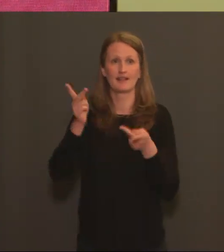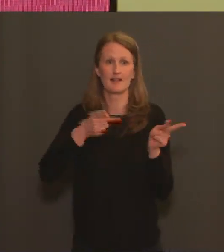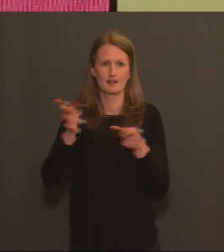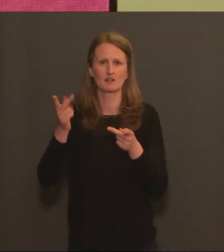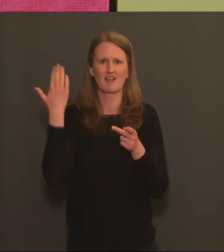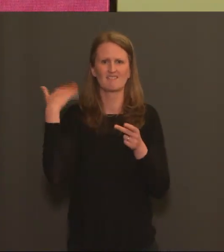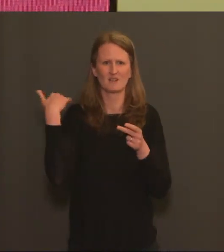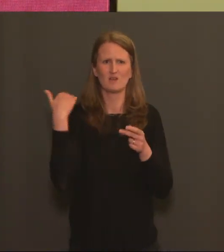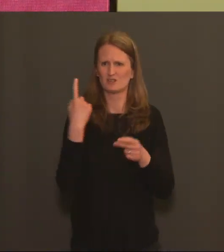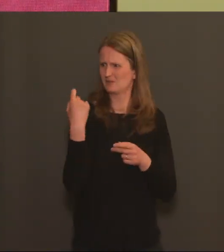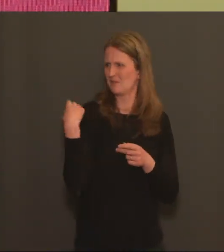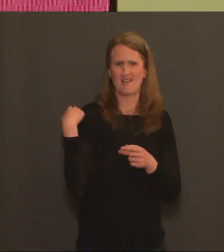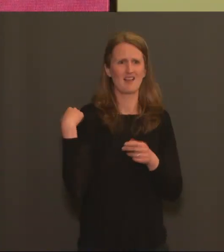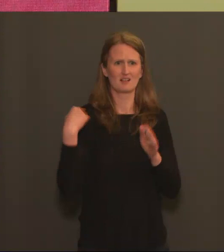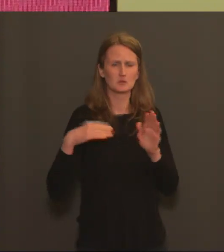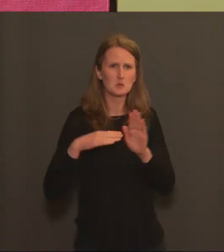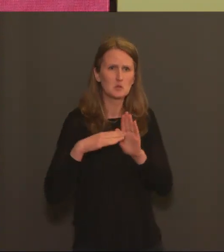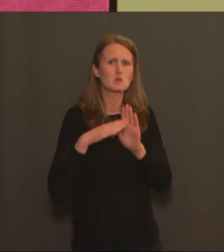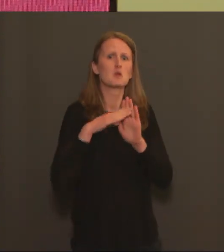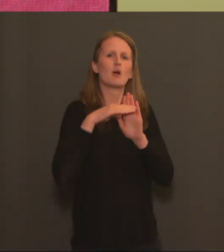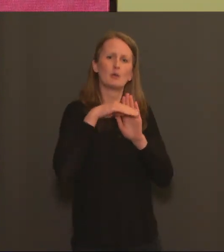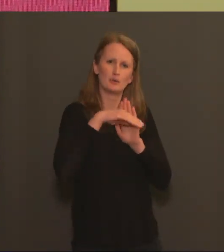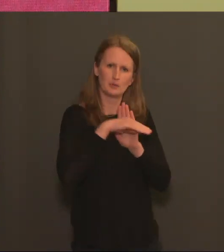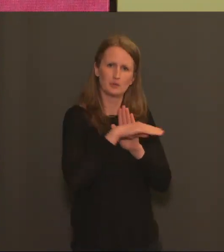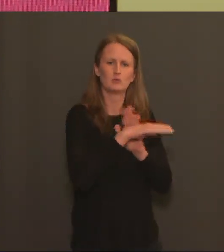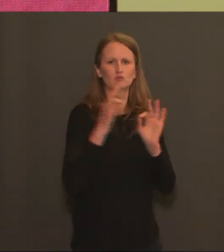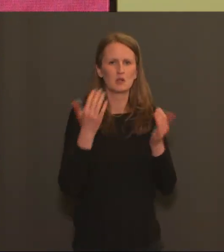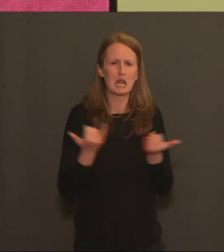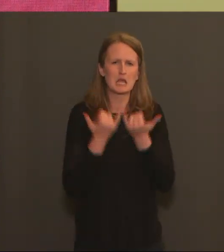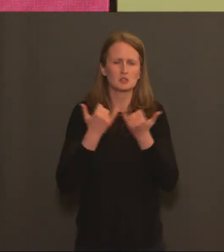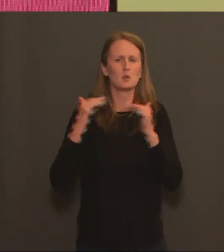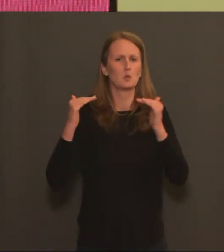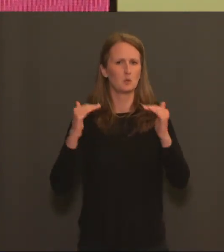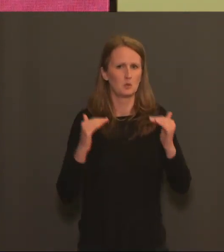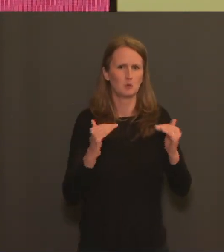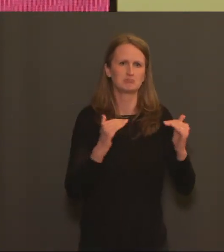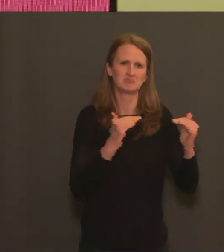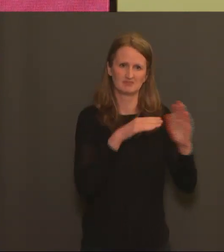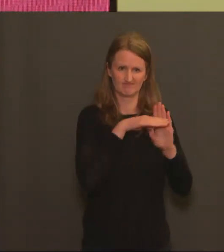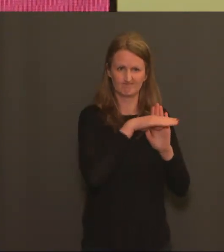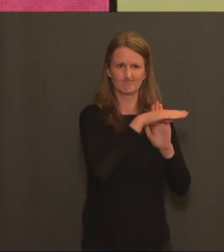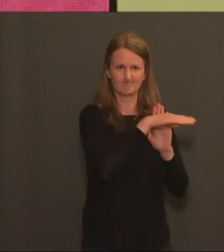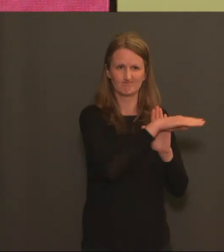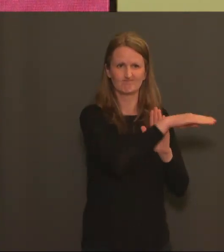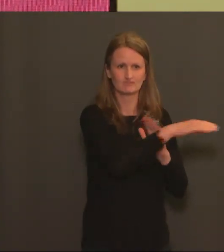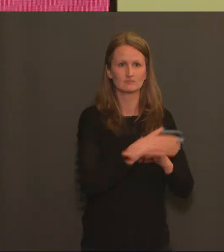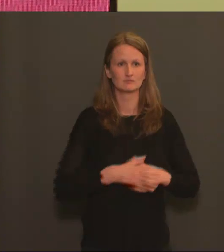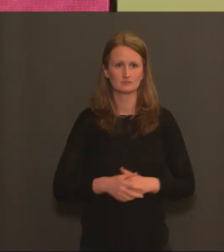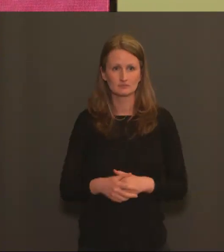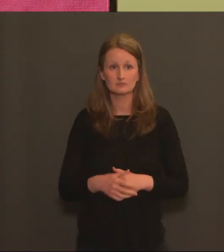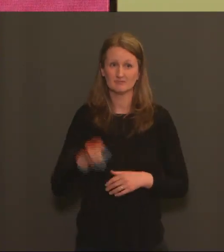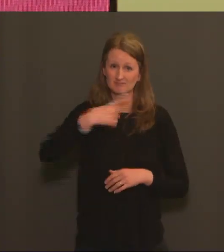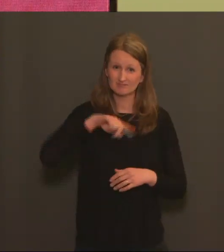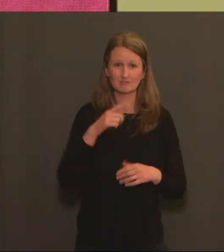Notre détermination à tous, ou en tout cas à presque tous, à suivre les mesures porte donc ses fruits. Avec l'aide de